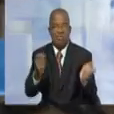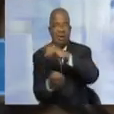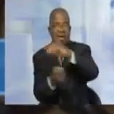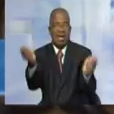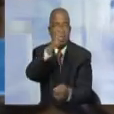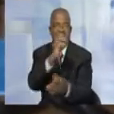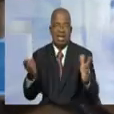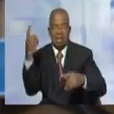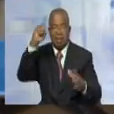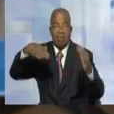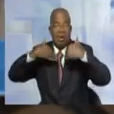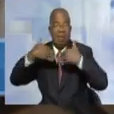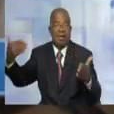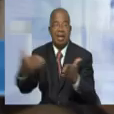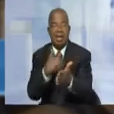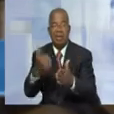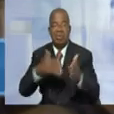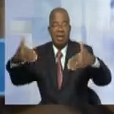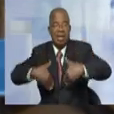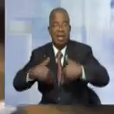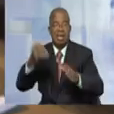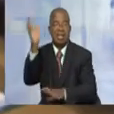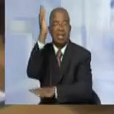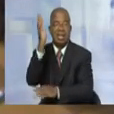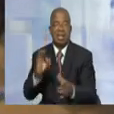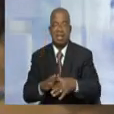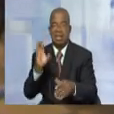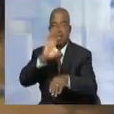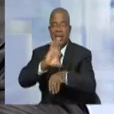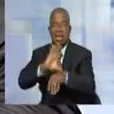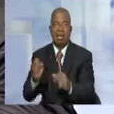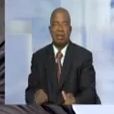les différentes communautés à s'approprier ce projet pour le bonheur du monde paysan.